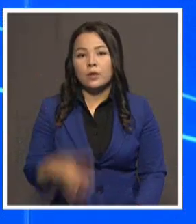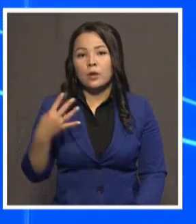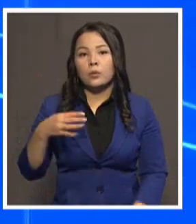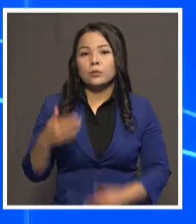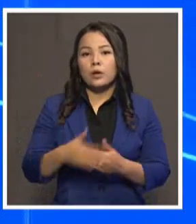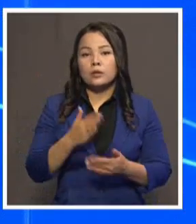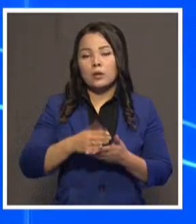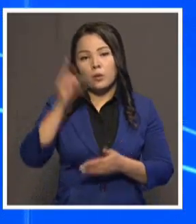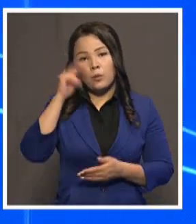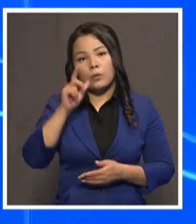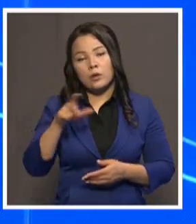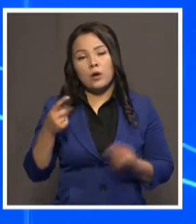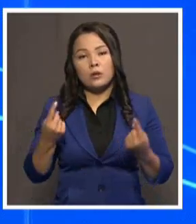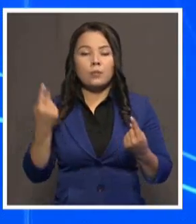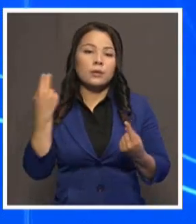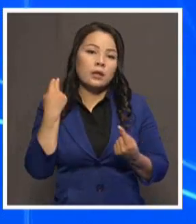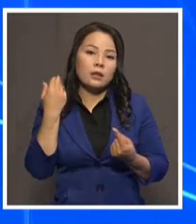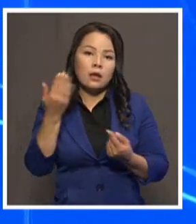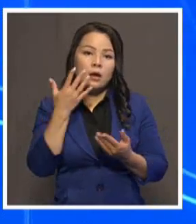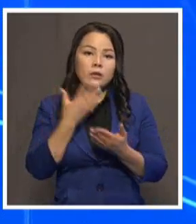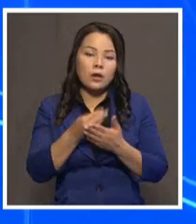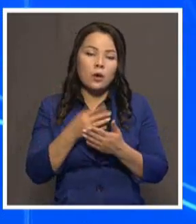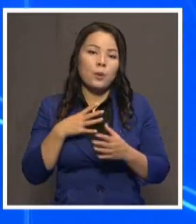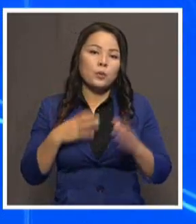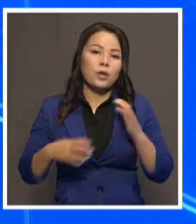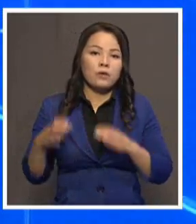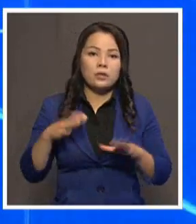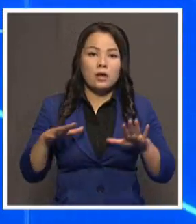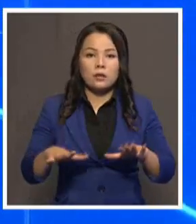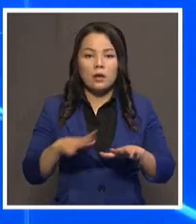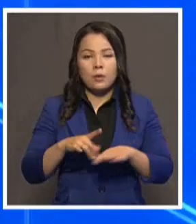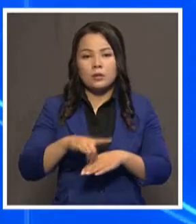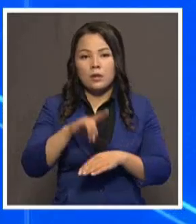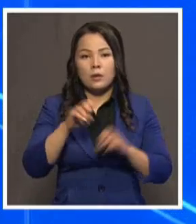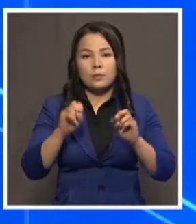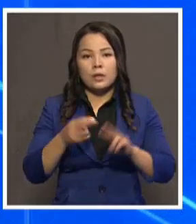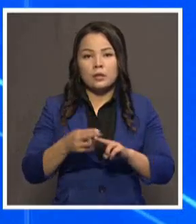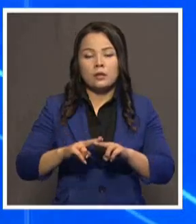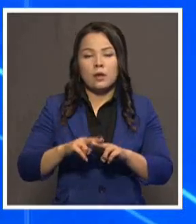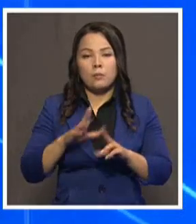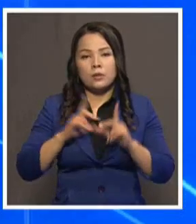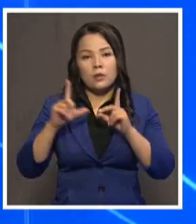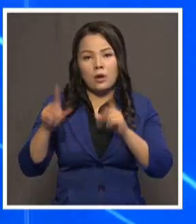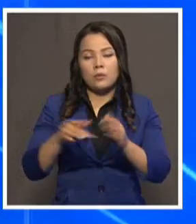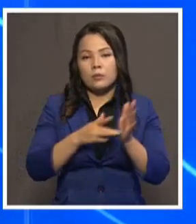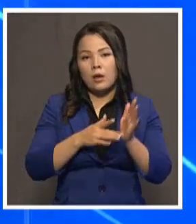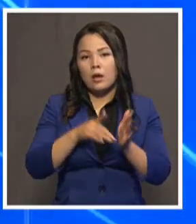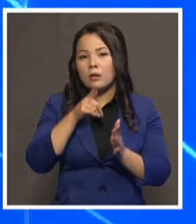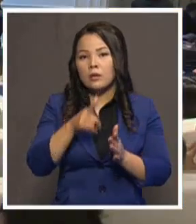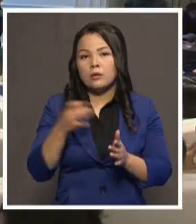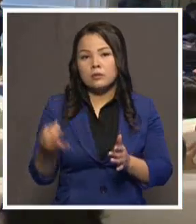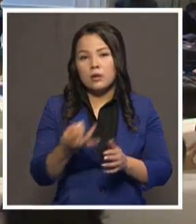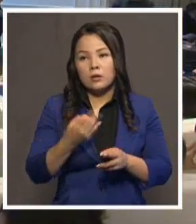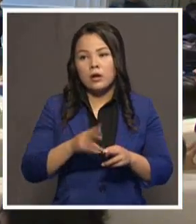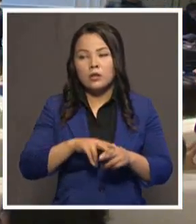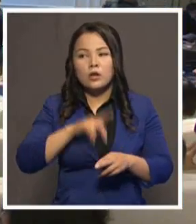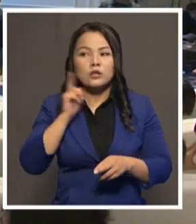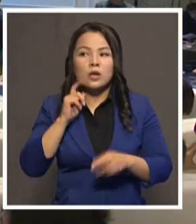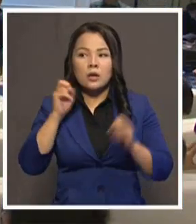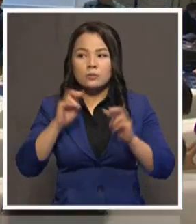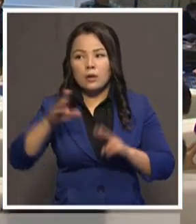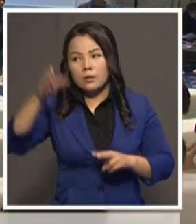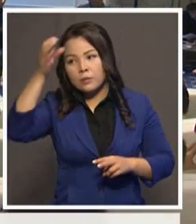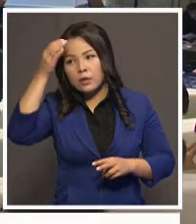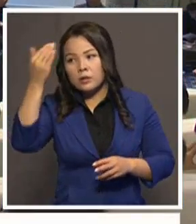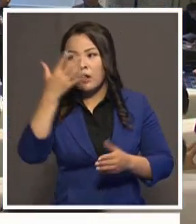40 жоқ оқушы Ұлыбританияның Кренфилд университетінің аэрокосмос мектебіне оқу танымдық сапарға аттана. Ол үші жас қалымдар тұңғыш президент